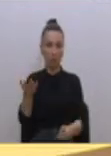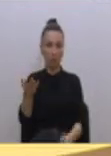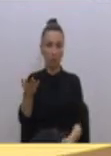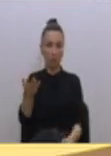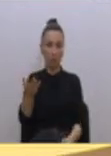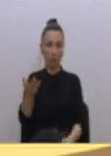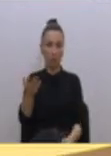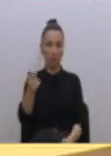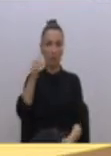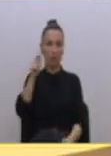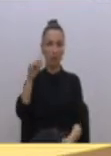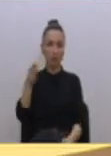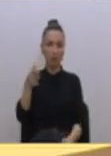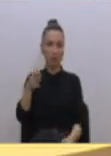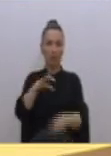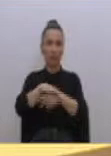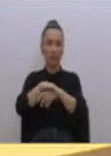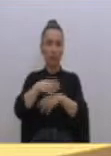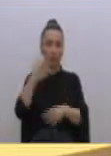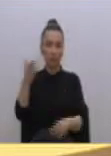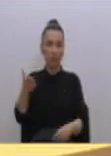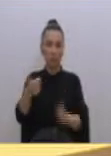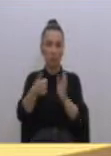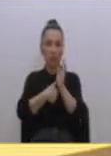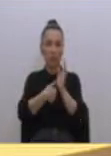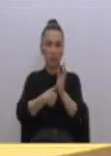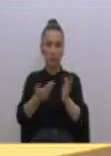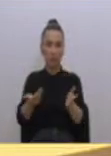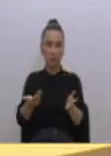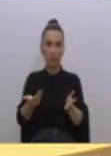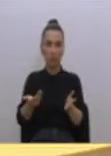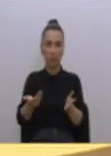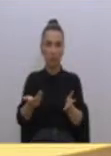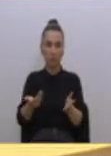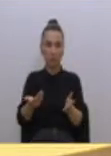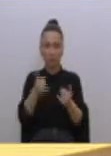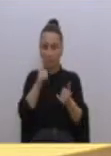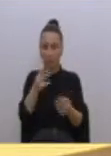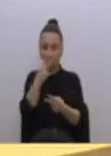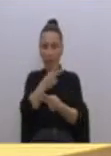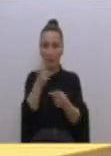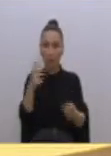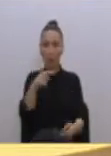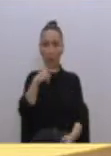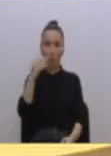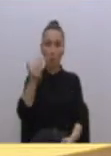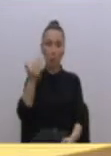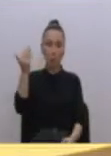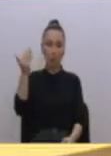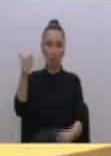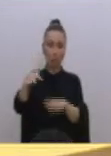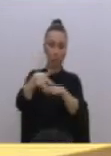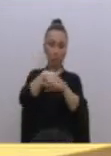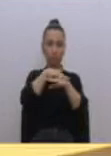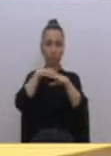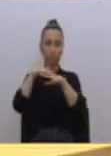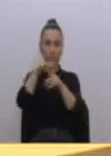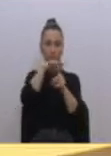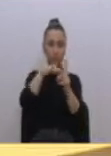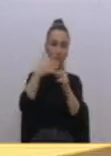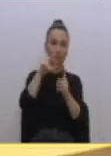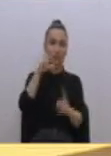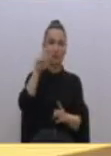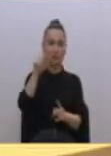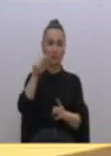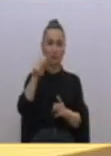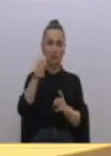Kirgize, Timehute, Tajiketi, Meuxe. Verah, vedau tu mes, Rusetii, Irguliv, dar Rusetii, desete sabajul